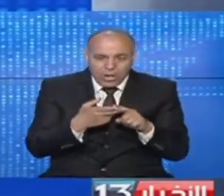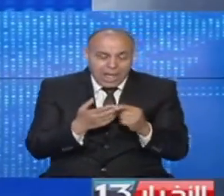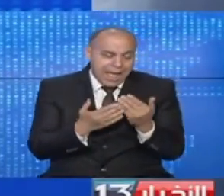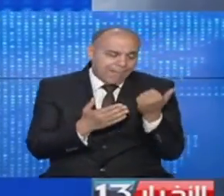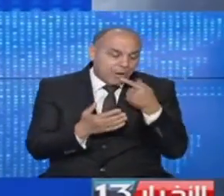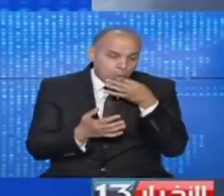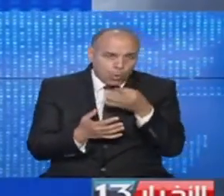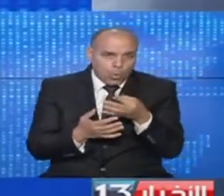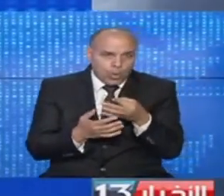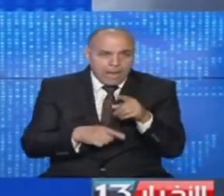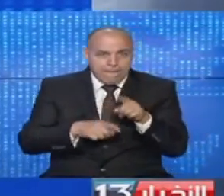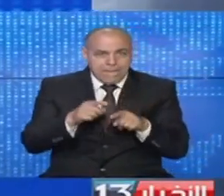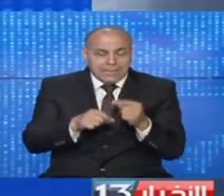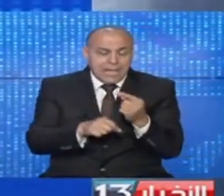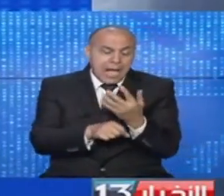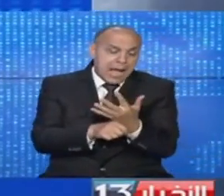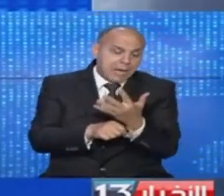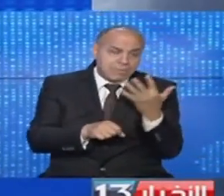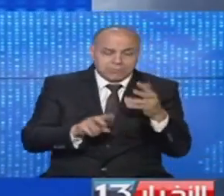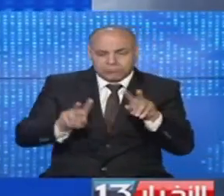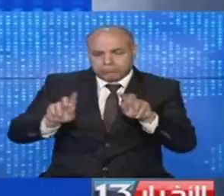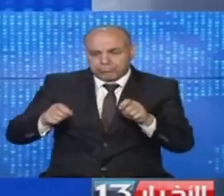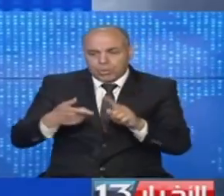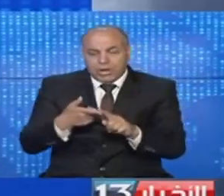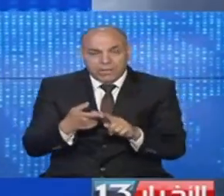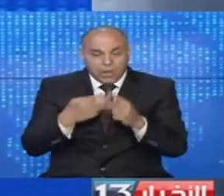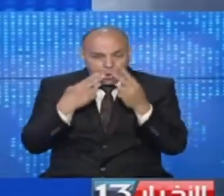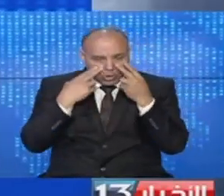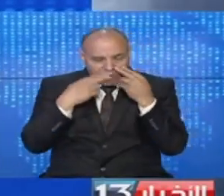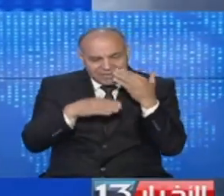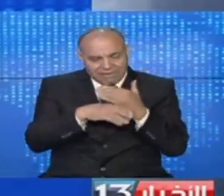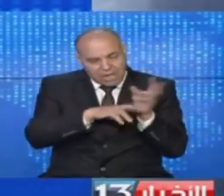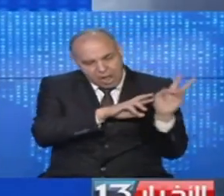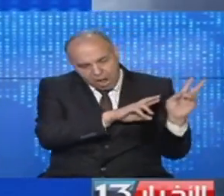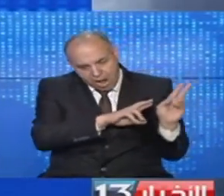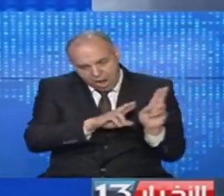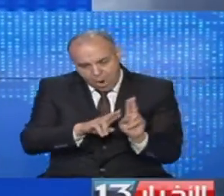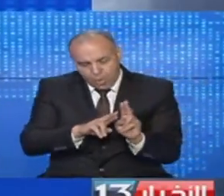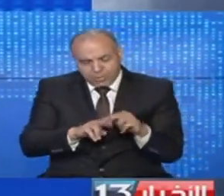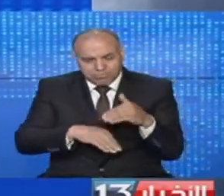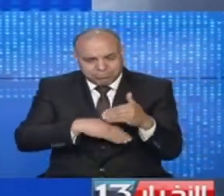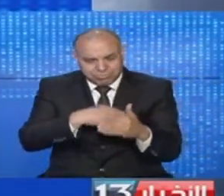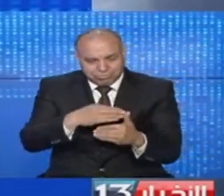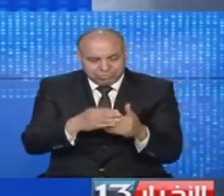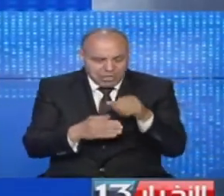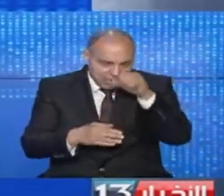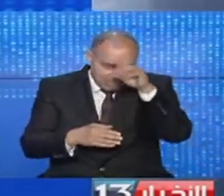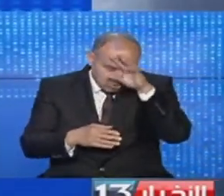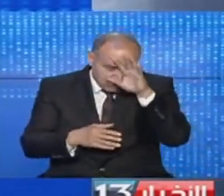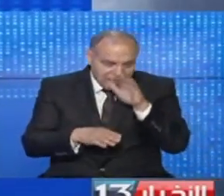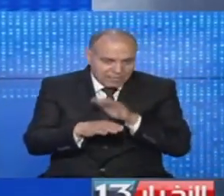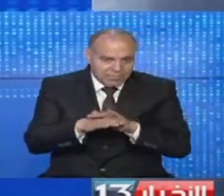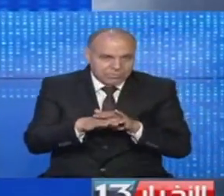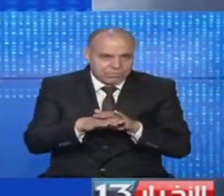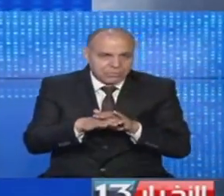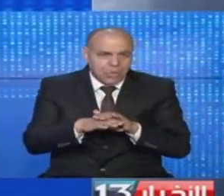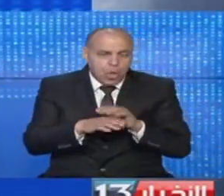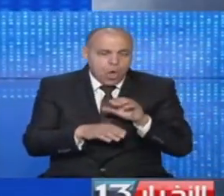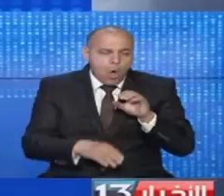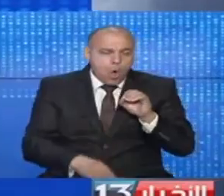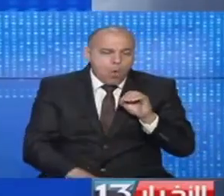قبل قليل فبعد 5 سنوات من الغلق شهدت قفصة عودة لنشاط عملية نقل الفوسفات من إقليم أم